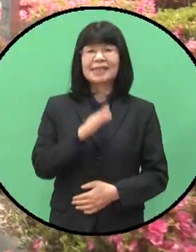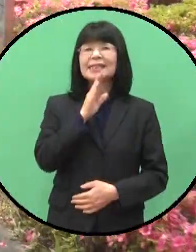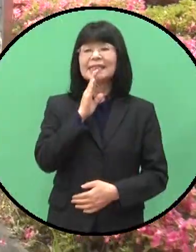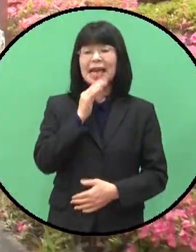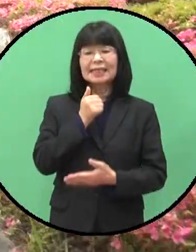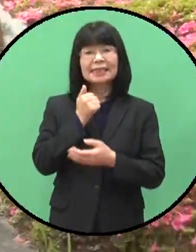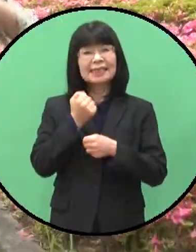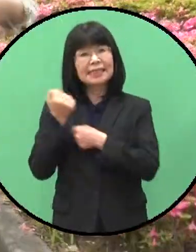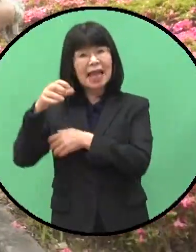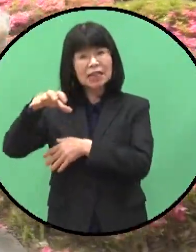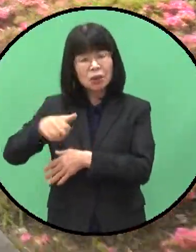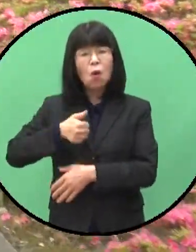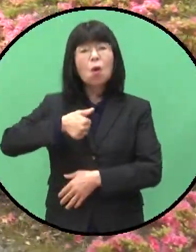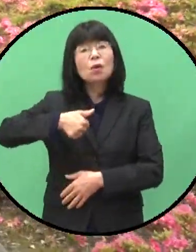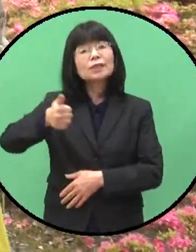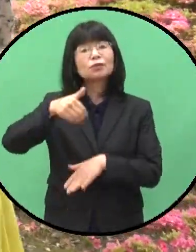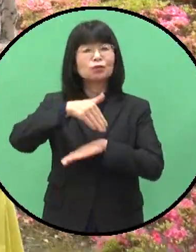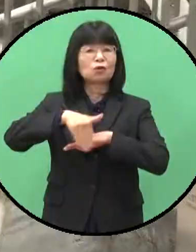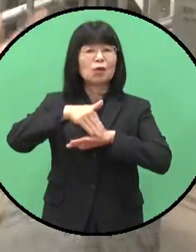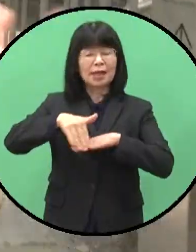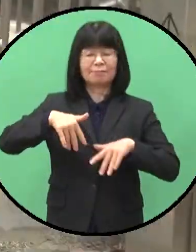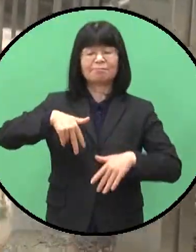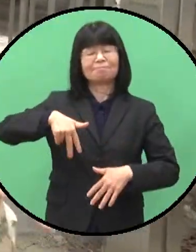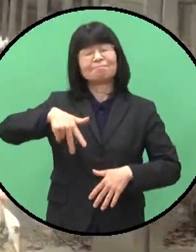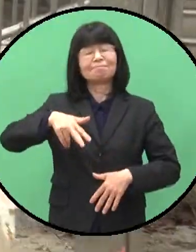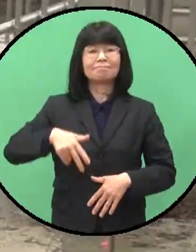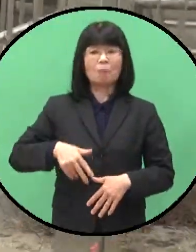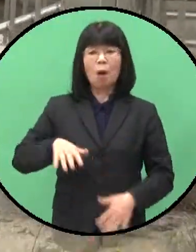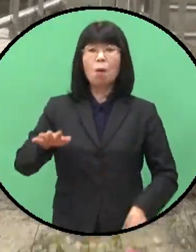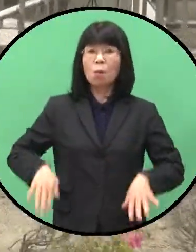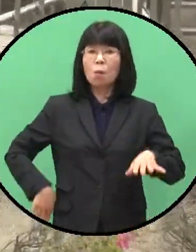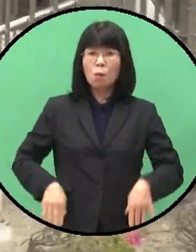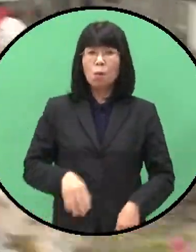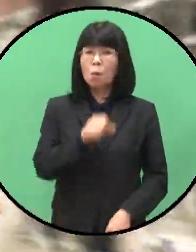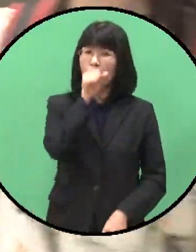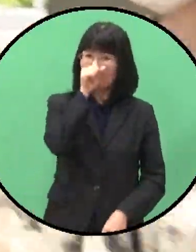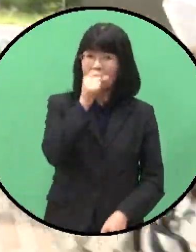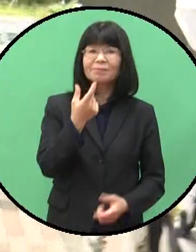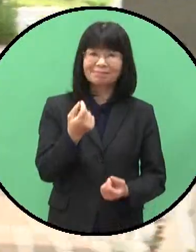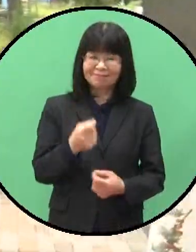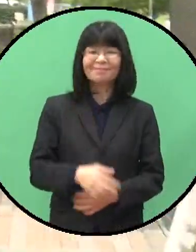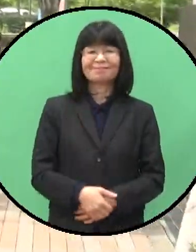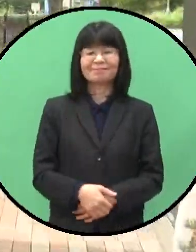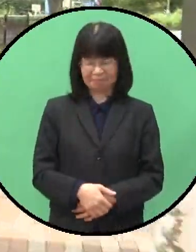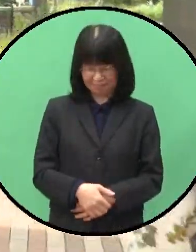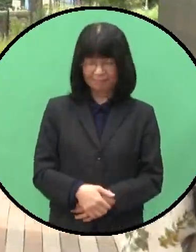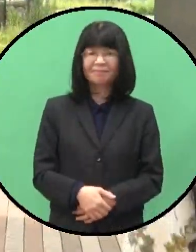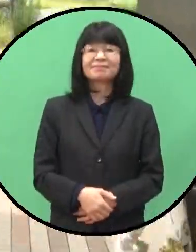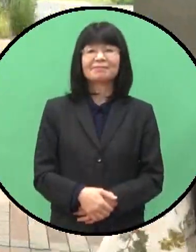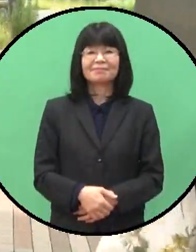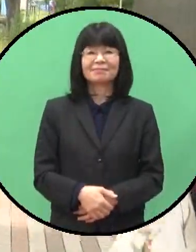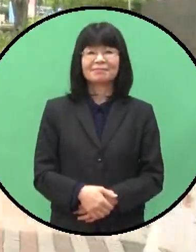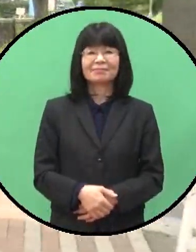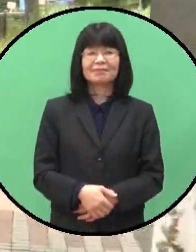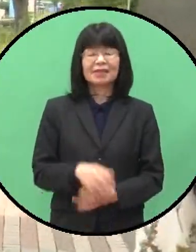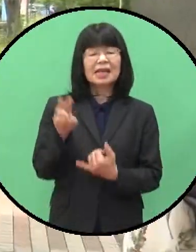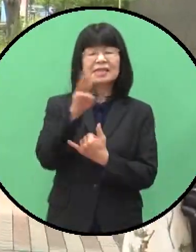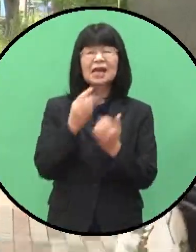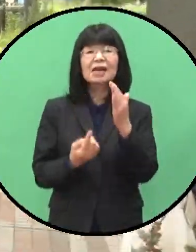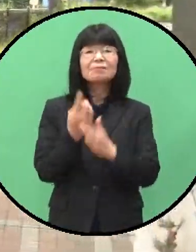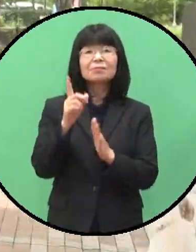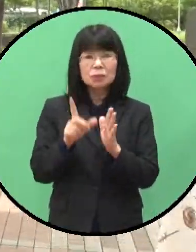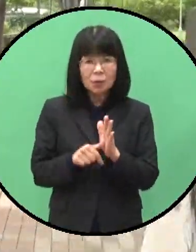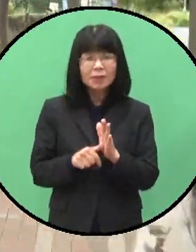避難所に向かう想定で歩いていますが、こう両手が空いていて安心ですね。 そうですね、うん、やっぱり災害時な